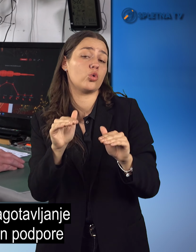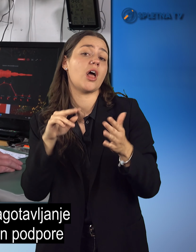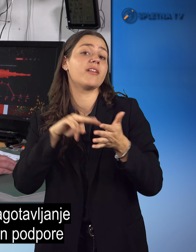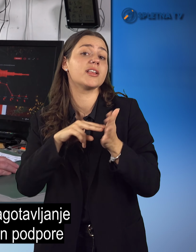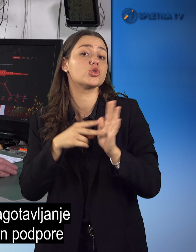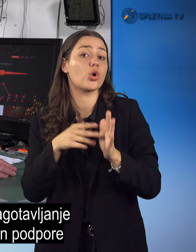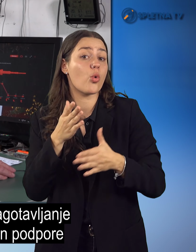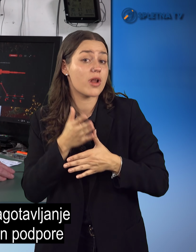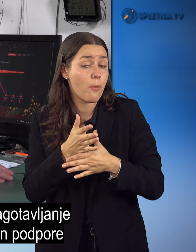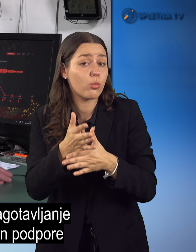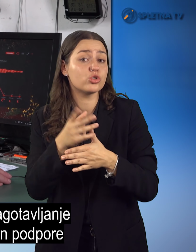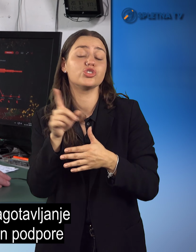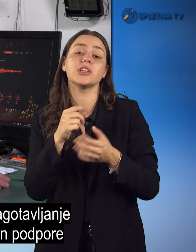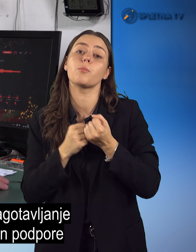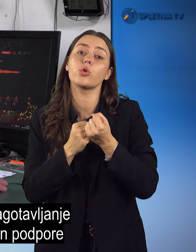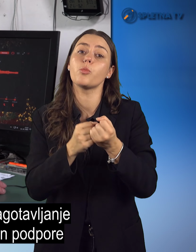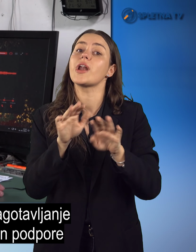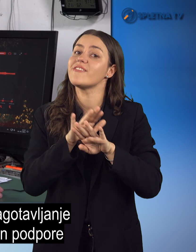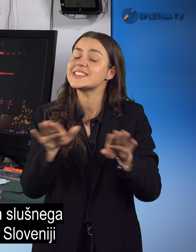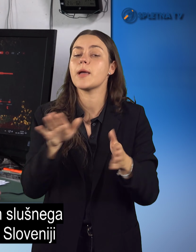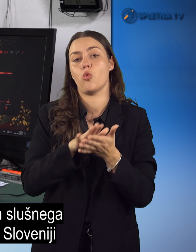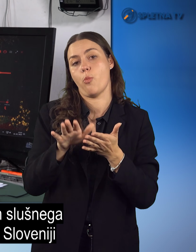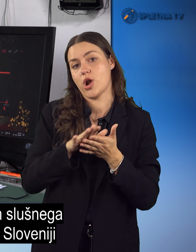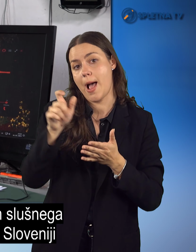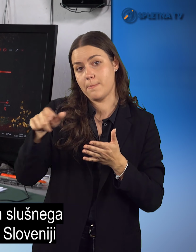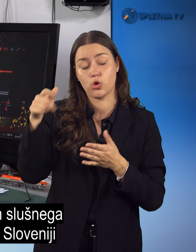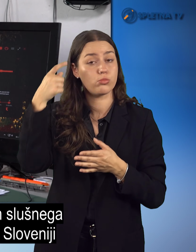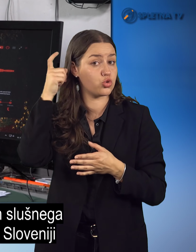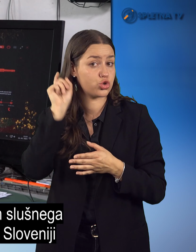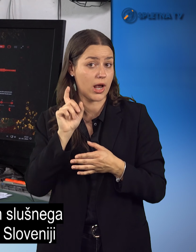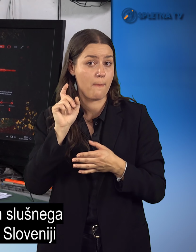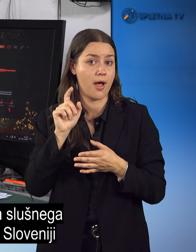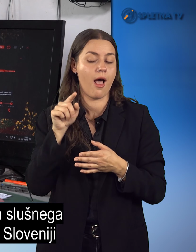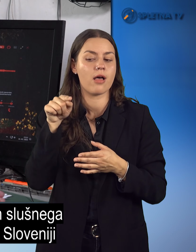pomoči in podpore vsem uporabnikom slušnega aparata.